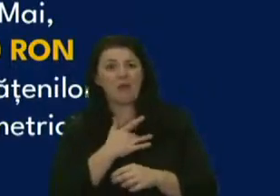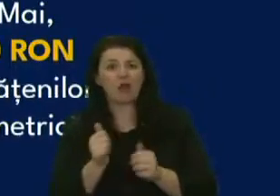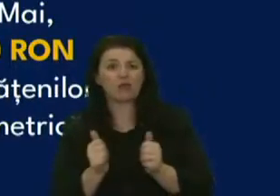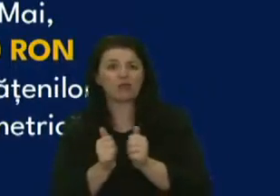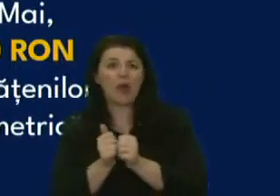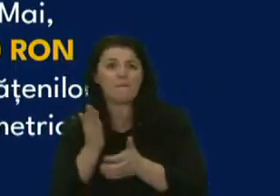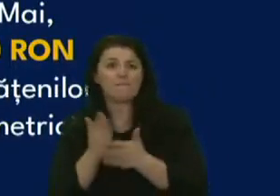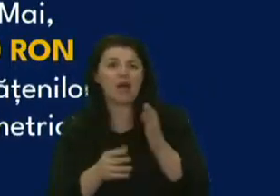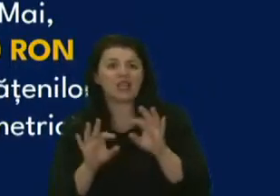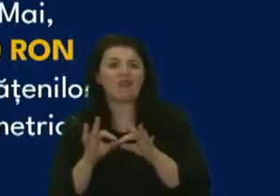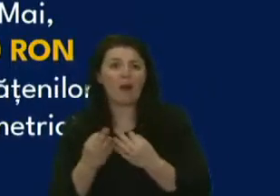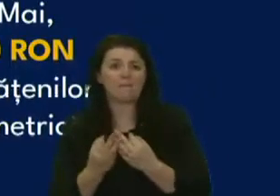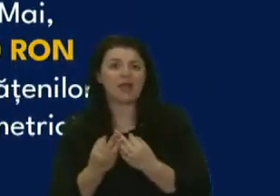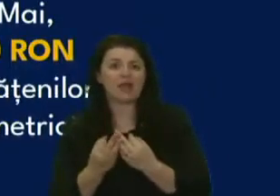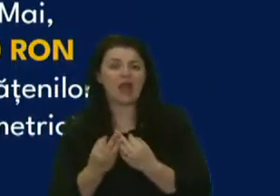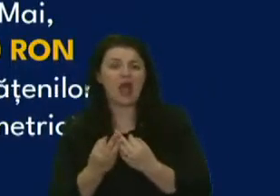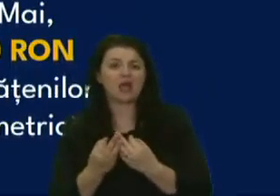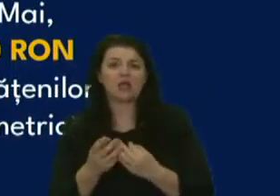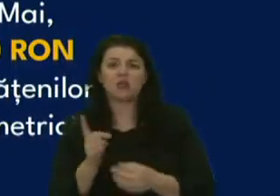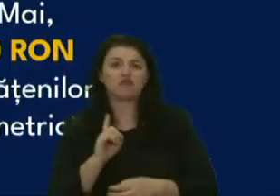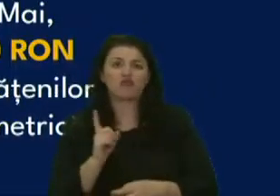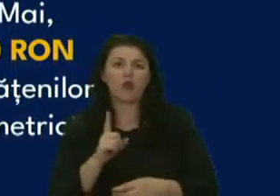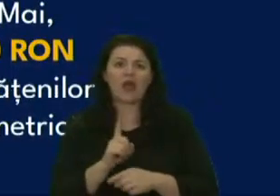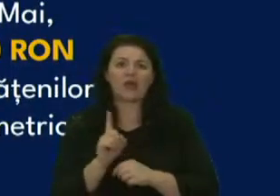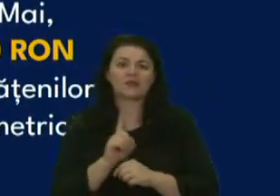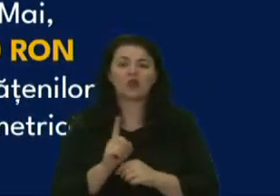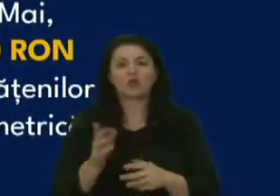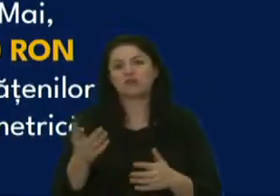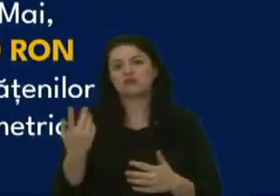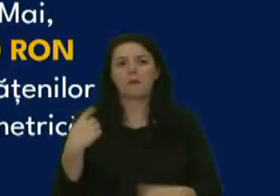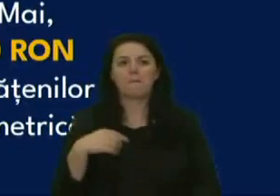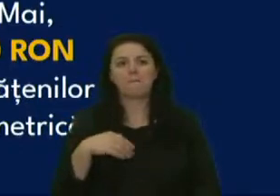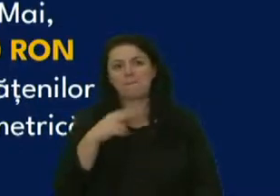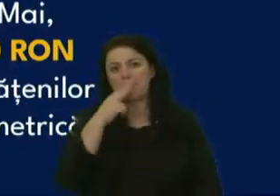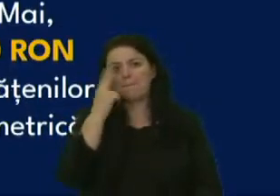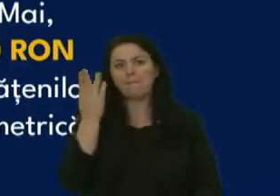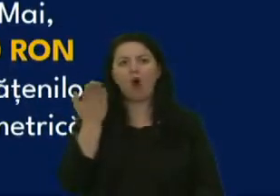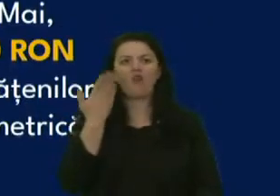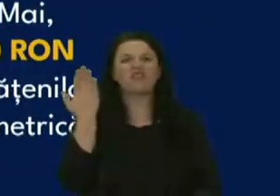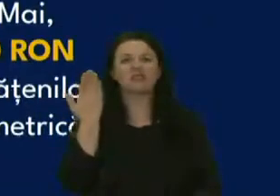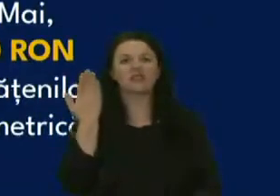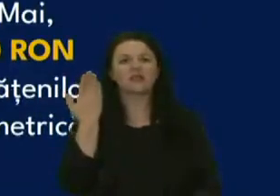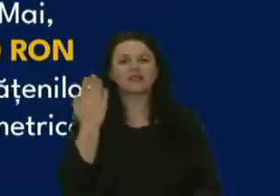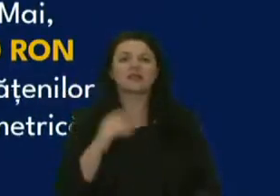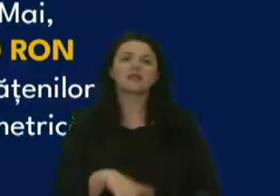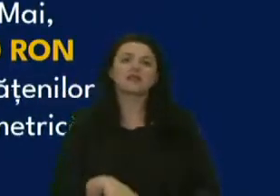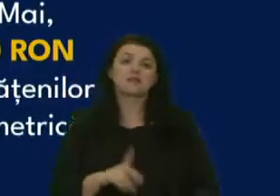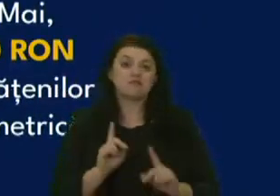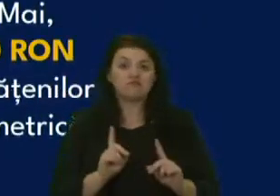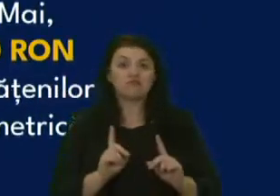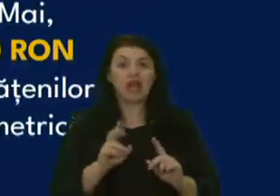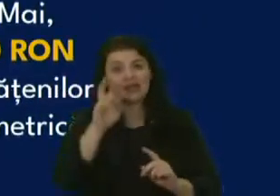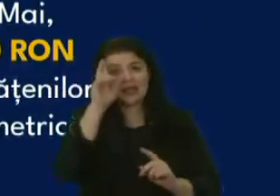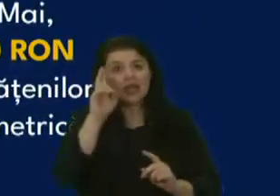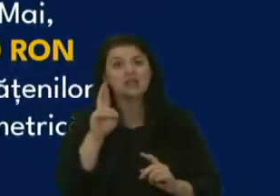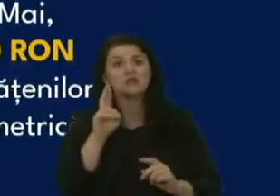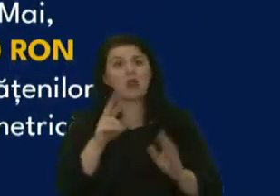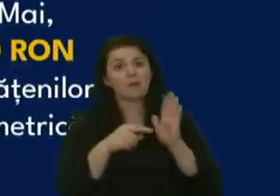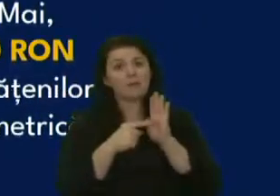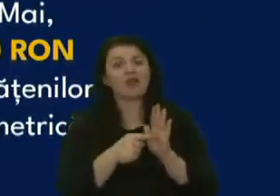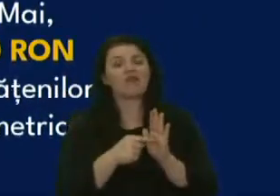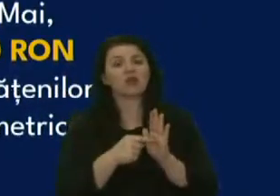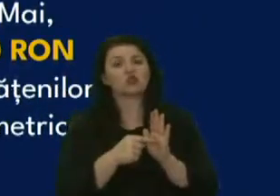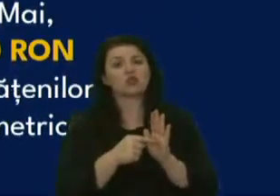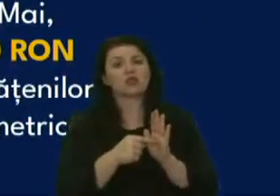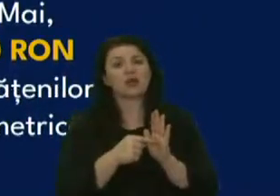familiilor a vieții noastre nu mai este un lucru care să fie Exotic și un moft a ne arăta respectul inclusiv în forma prevăzută